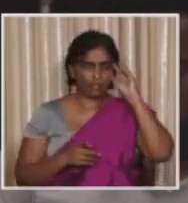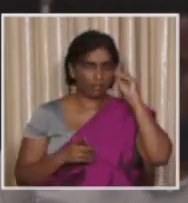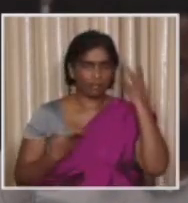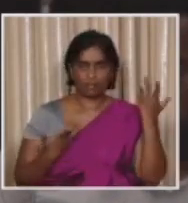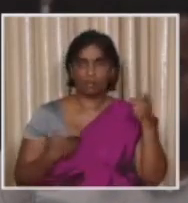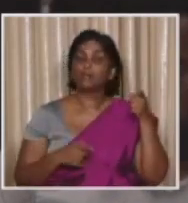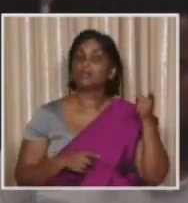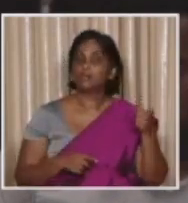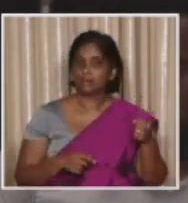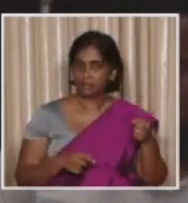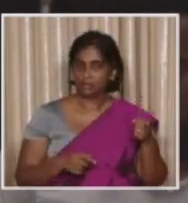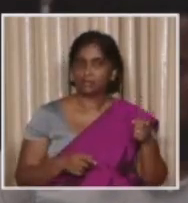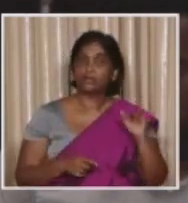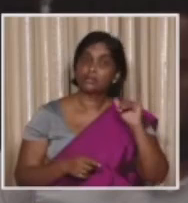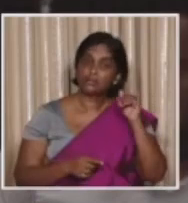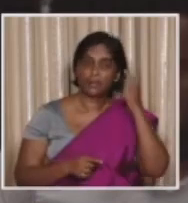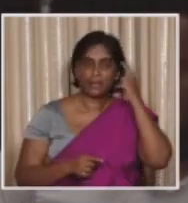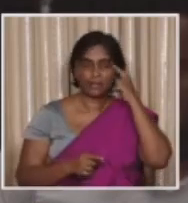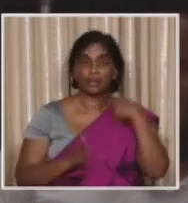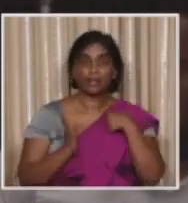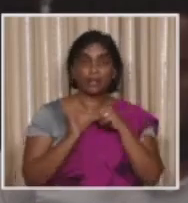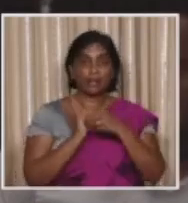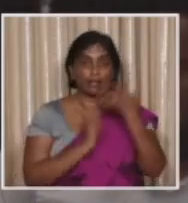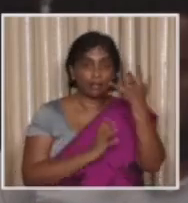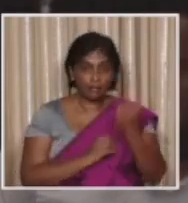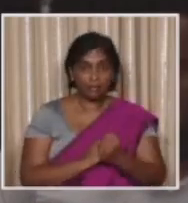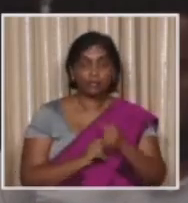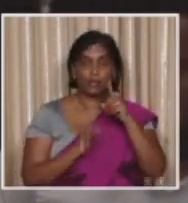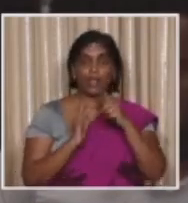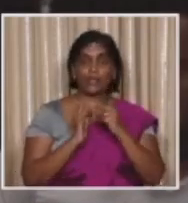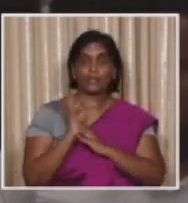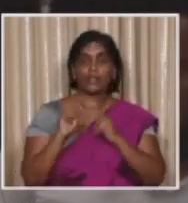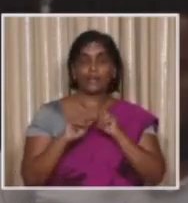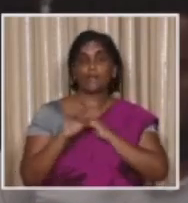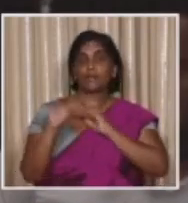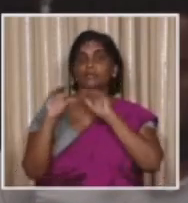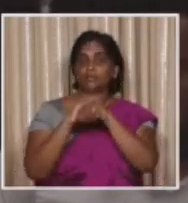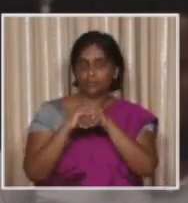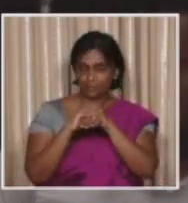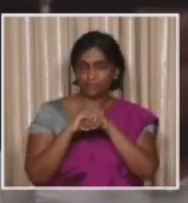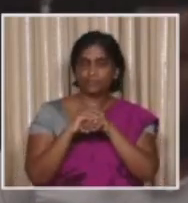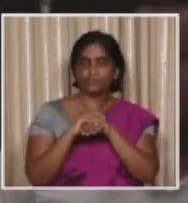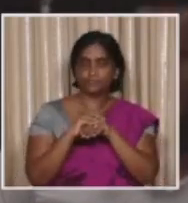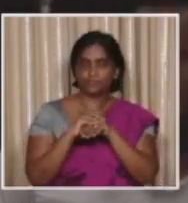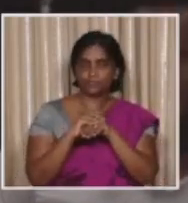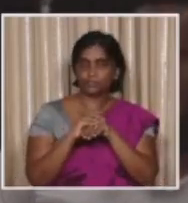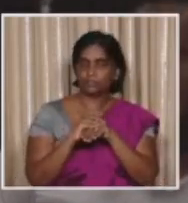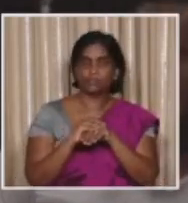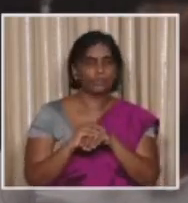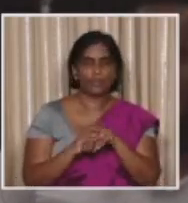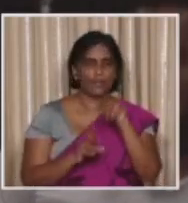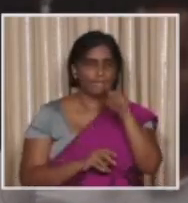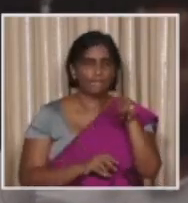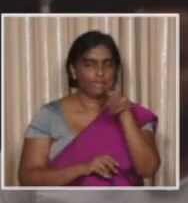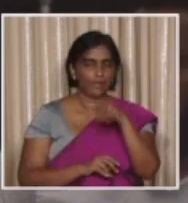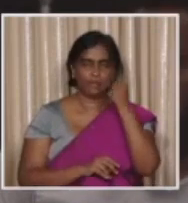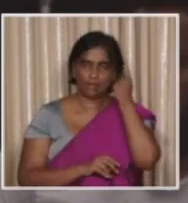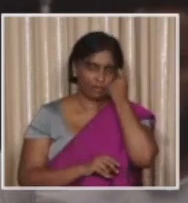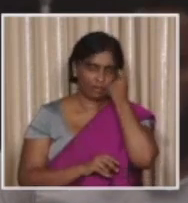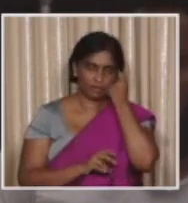දැන් මේකේ සමහරව හිතනවා මේ අපි ණයක් ගන්නම ජාත්‍යන්තර මූල්‍ය අරමුදලට යනවා කියලා. ඒක වැරදි මතයක්.